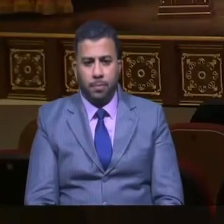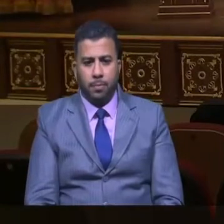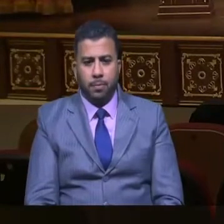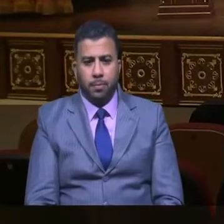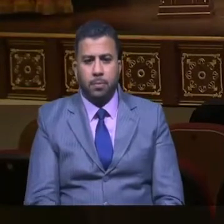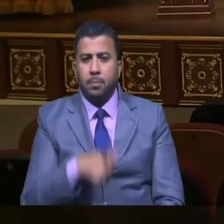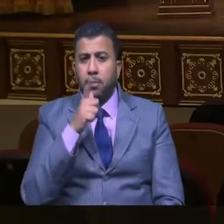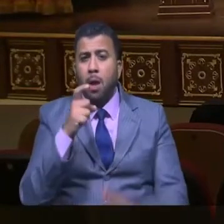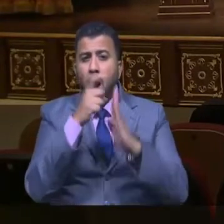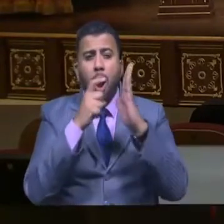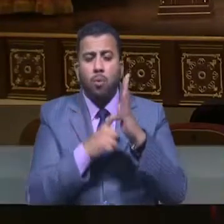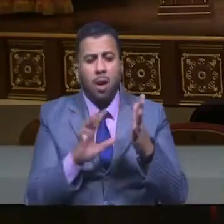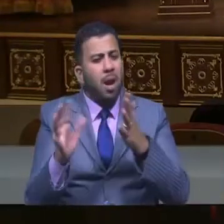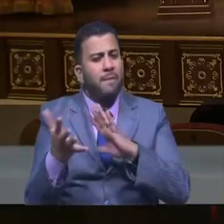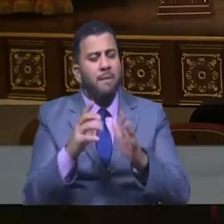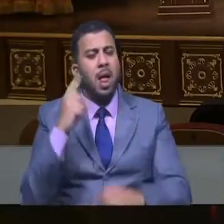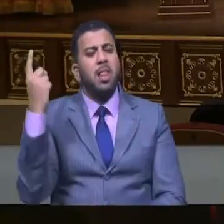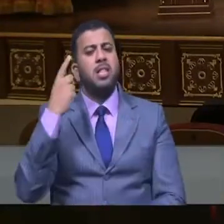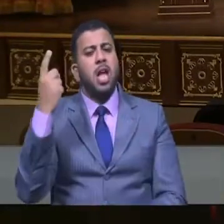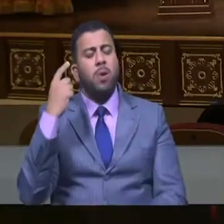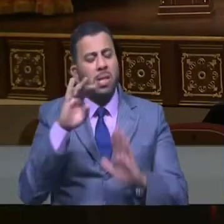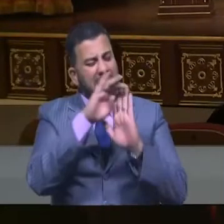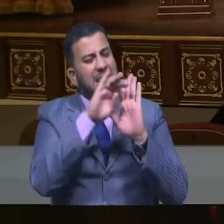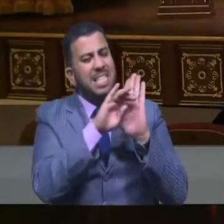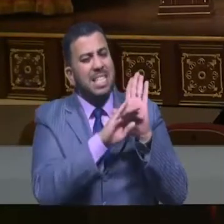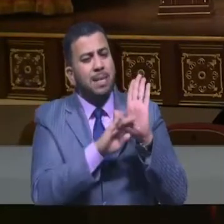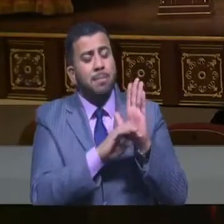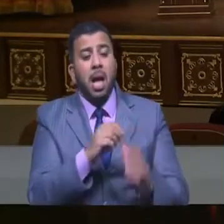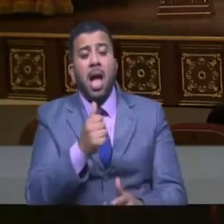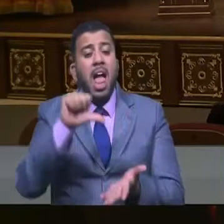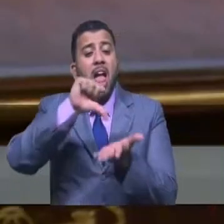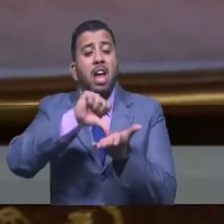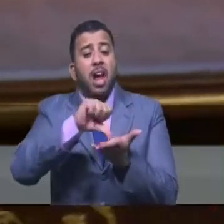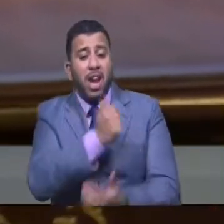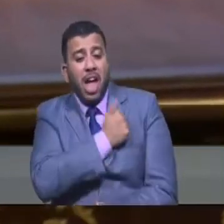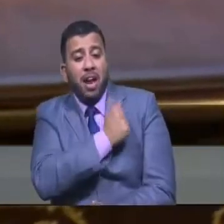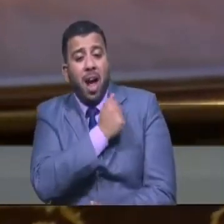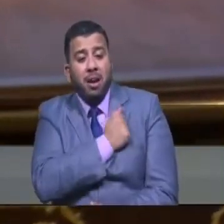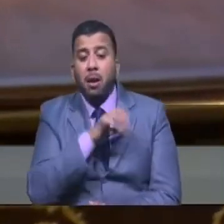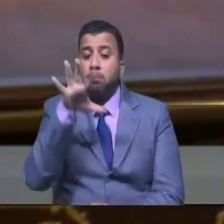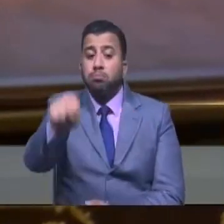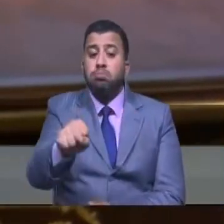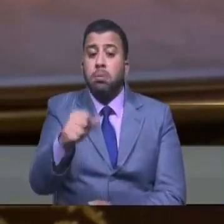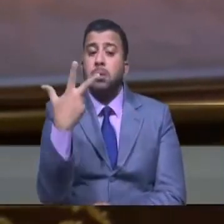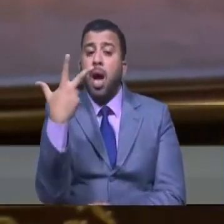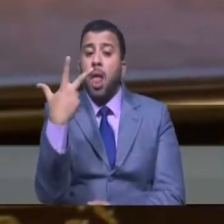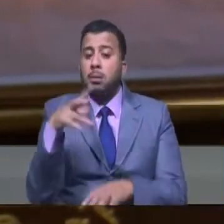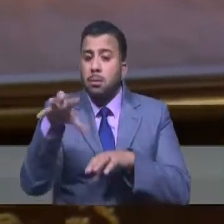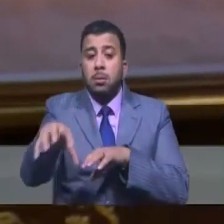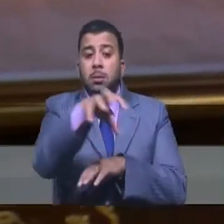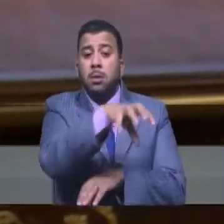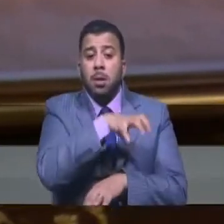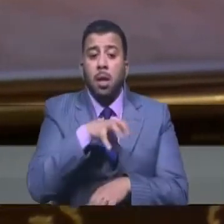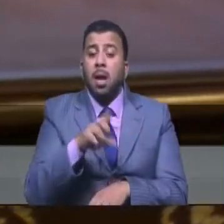ما الأحكام القانونية الدولية المترتبة على قيام إيران بغزو جزيرتي طنب الكبرى وطنب الصغرى عام